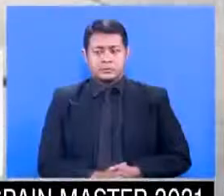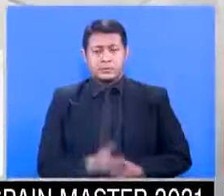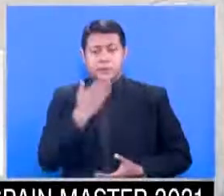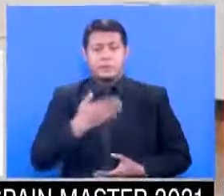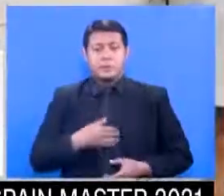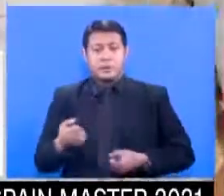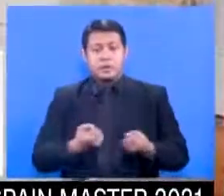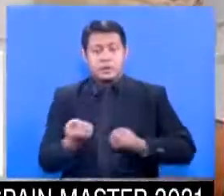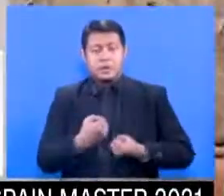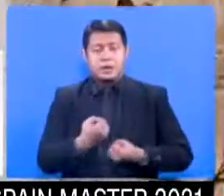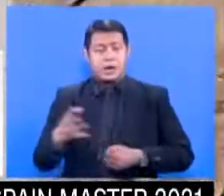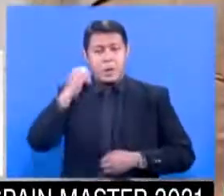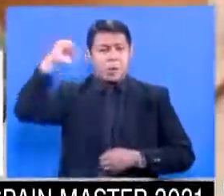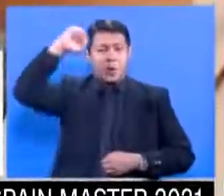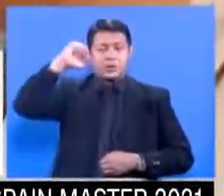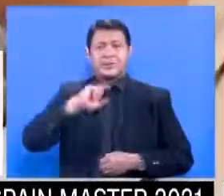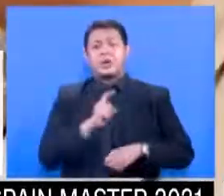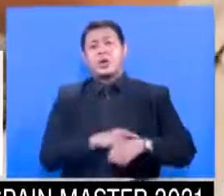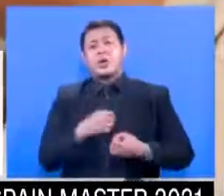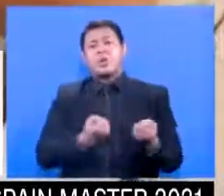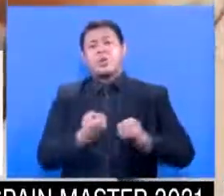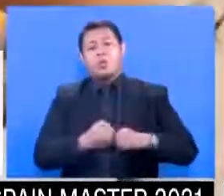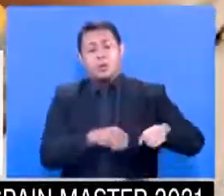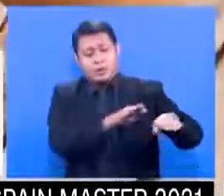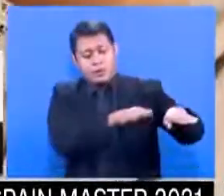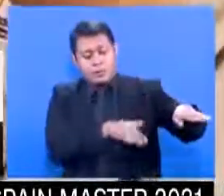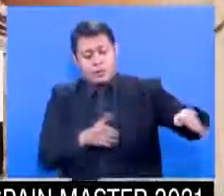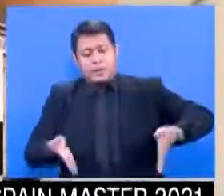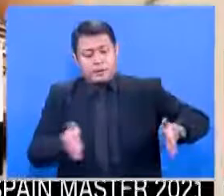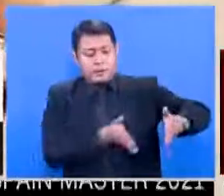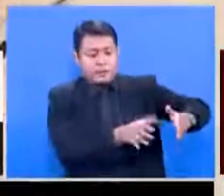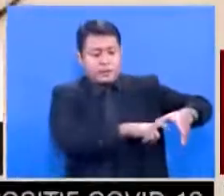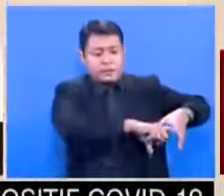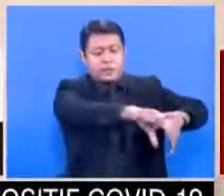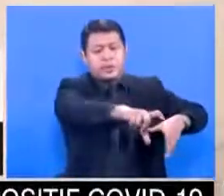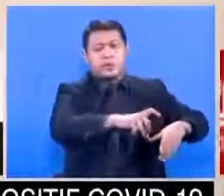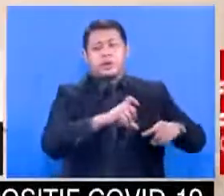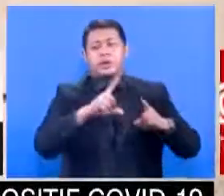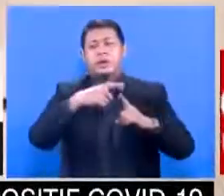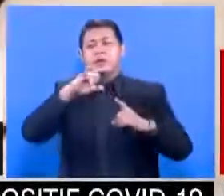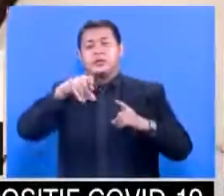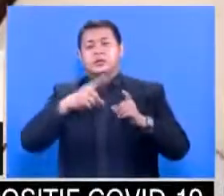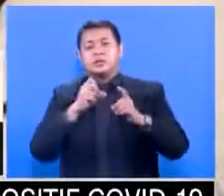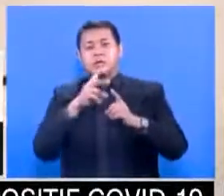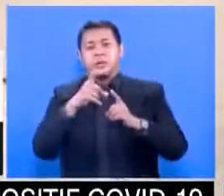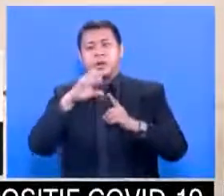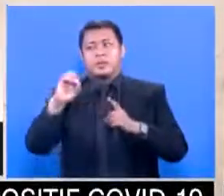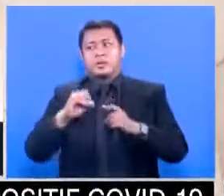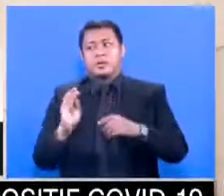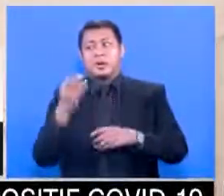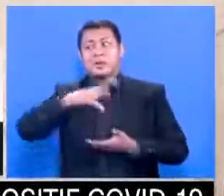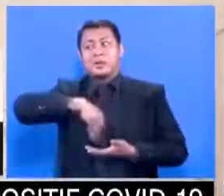Pemilik kendaraan ini melayangkan protes saat mobilnya yang terparkir di atas trotoar di Jalan Letjen Suprapto Cempaka Putih, Jakarta